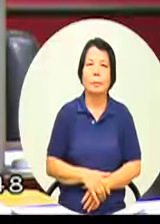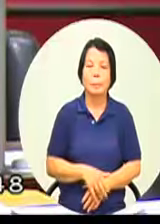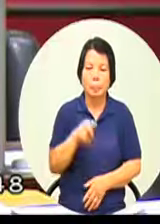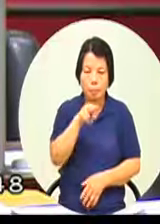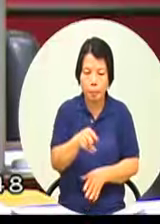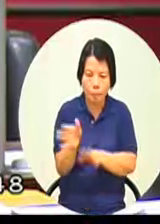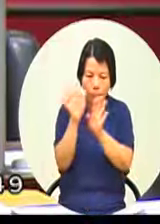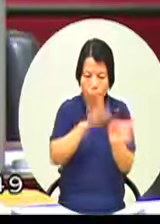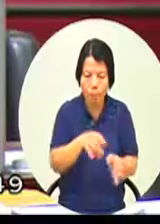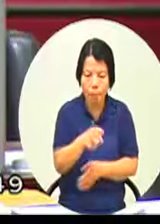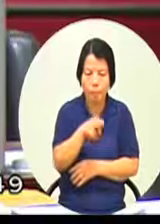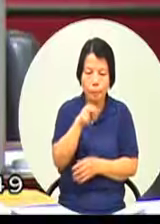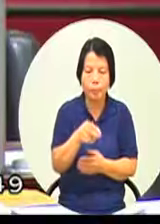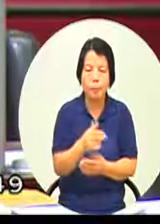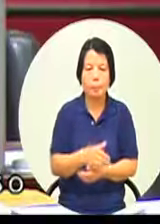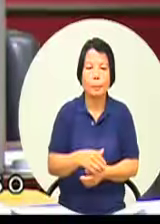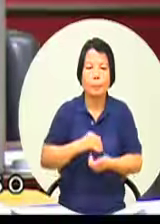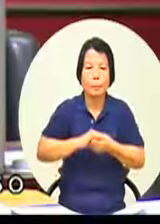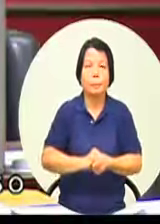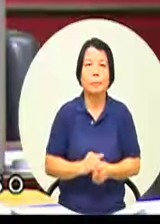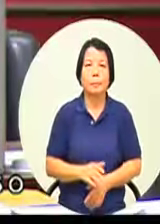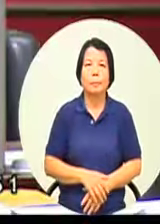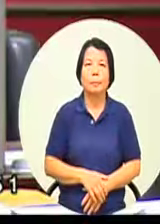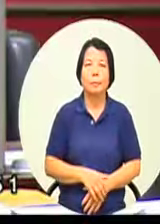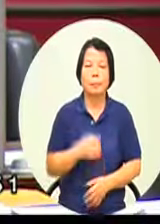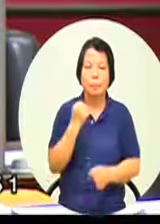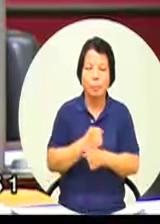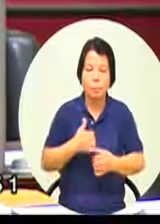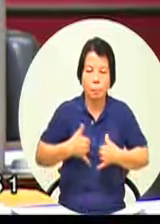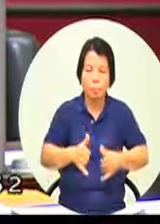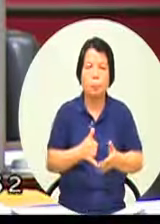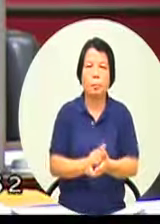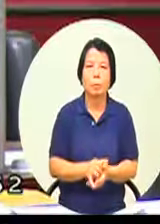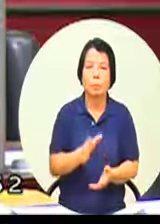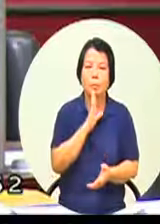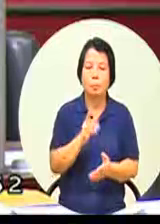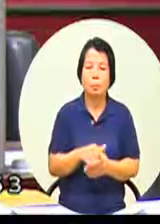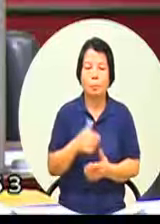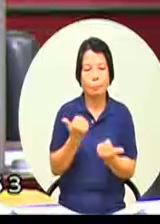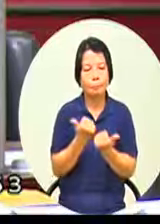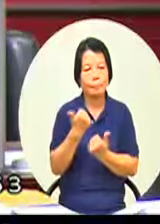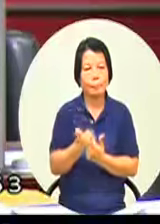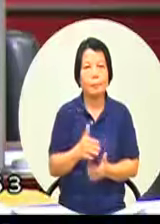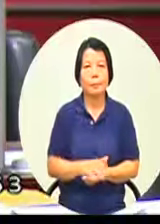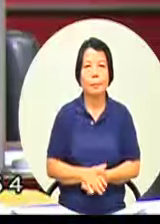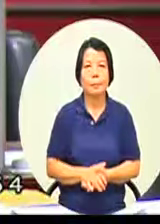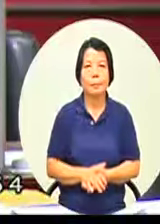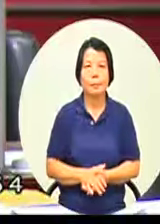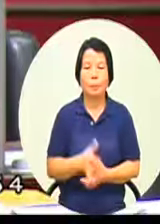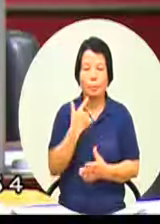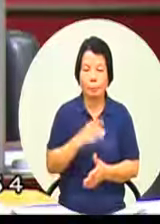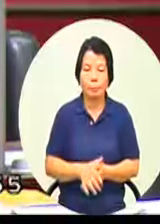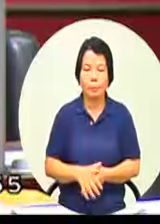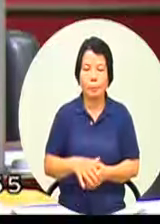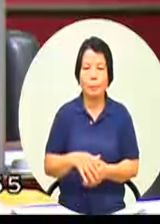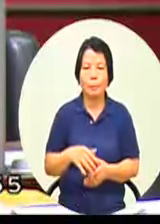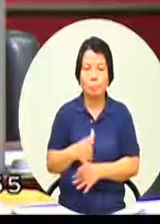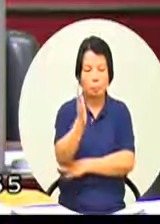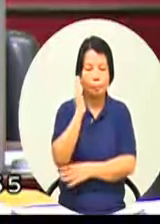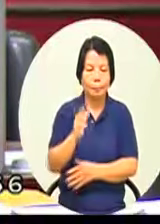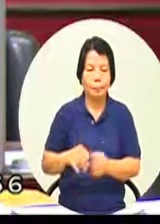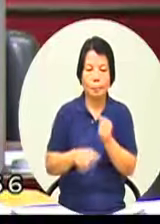来啊，对不对？做一条好的路给人家走是功德一件，何况是合法、合情、合